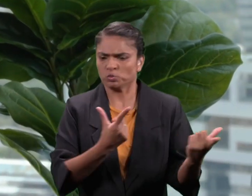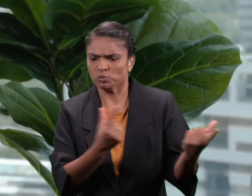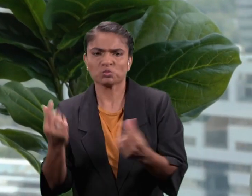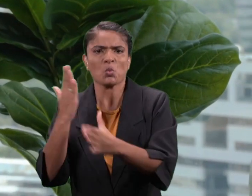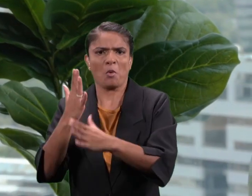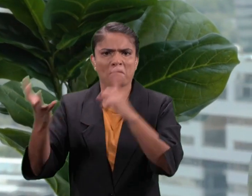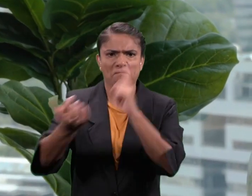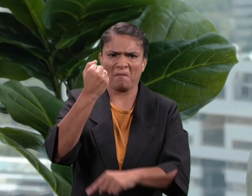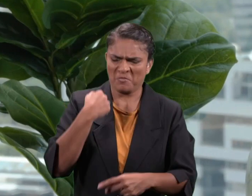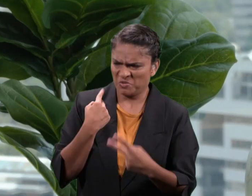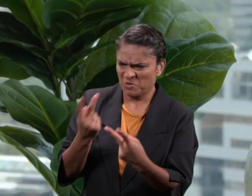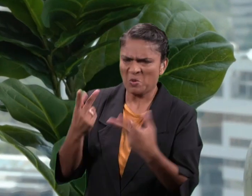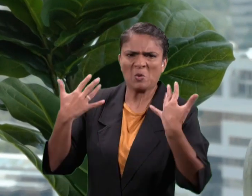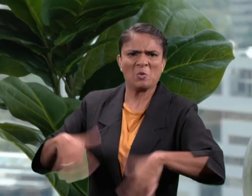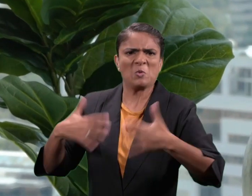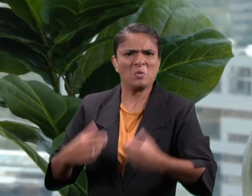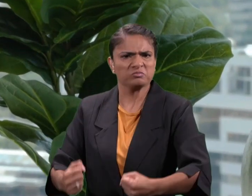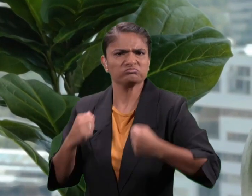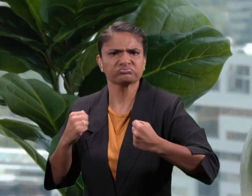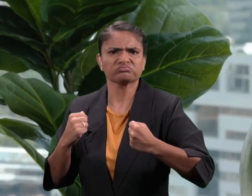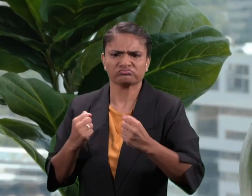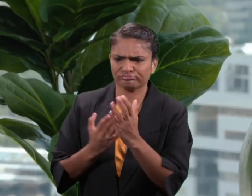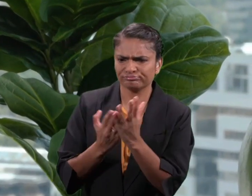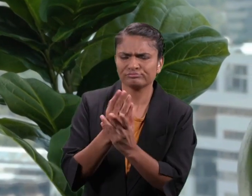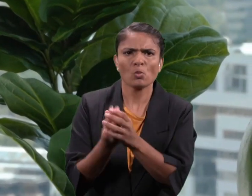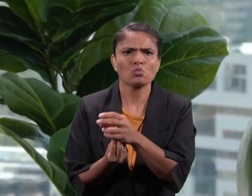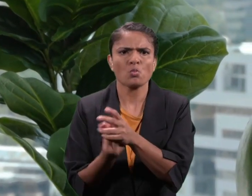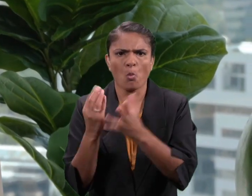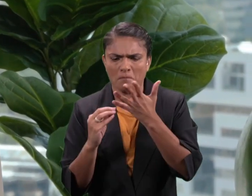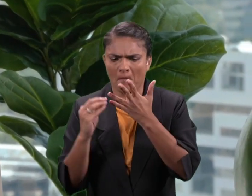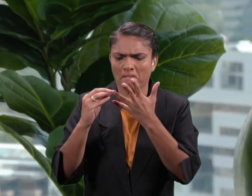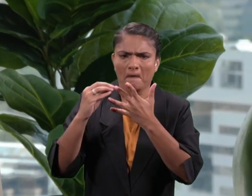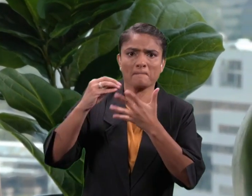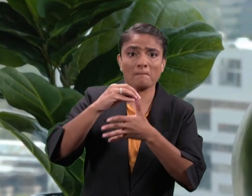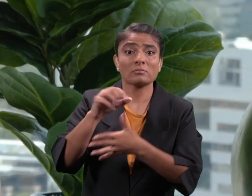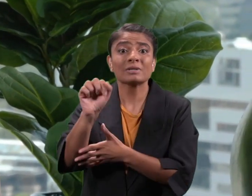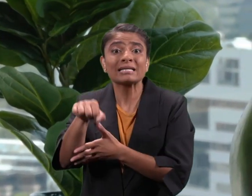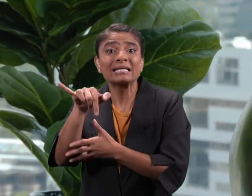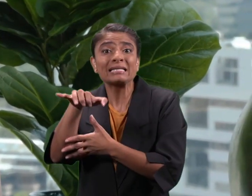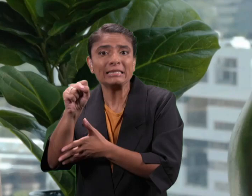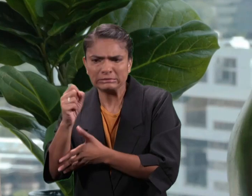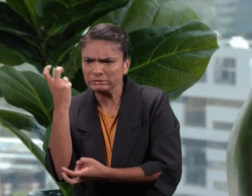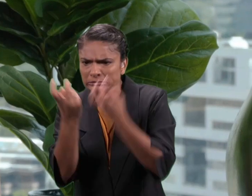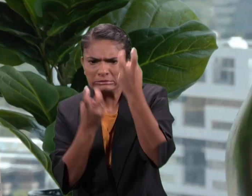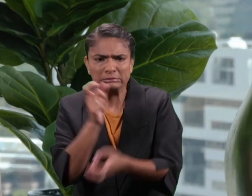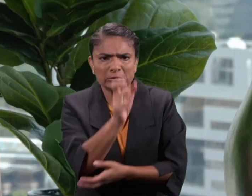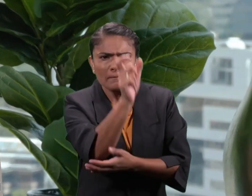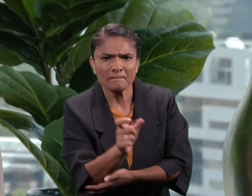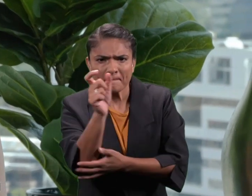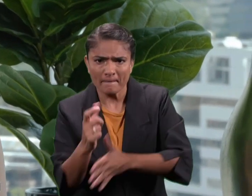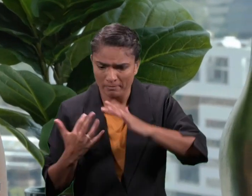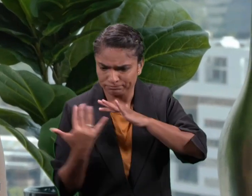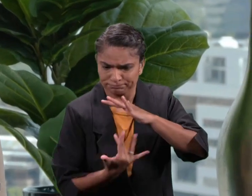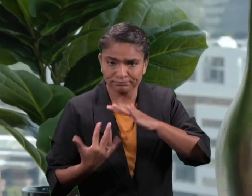lei. Hierdie soort veerkragtigheid, gretigheid en groeiingesteldheid is waarna yes in elke kandidaat soek. En ons